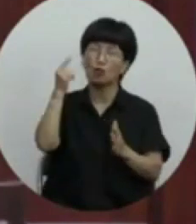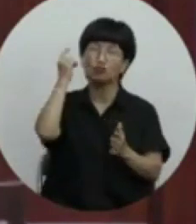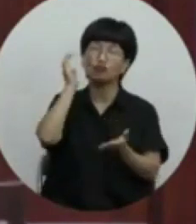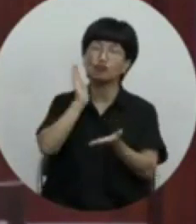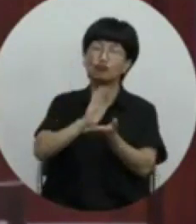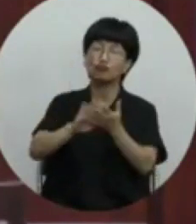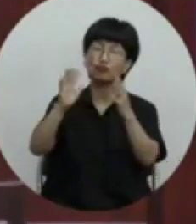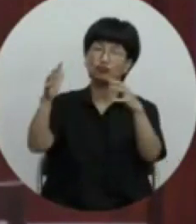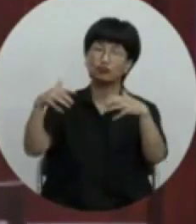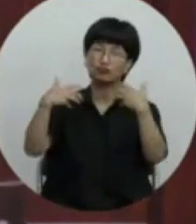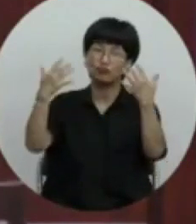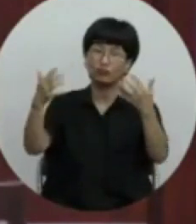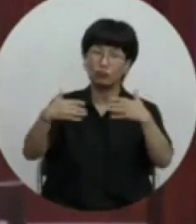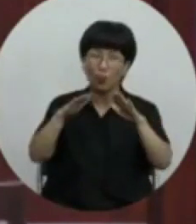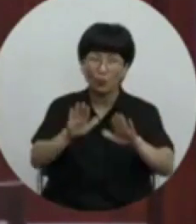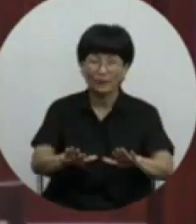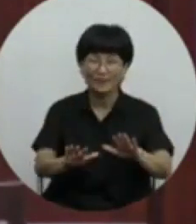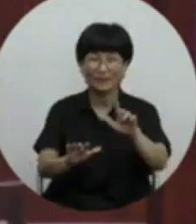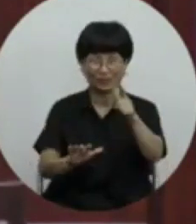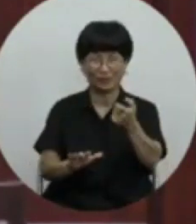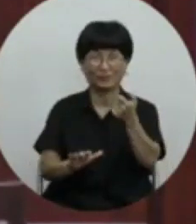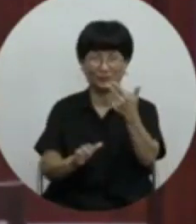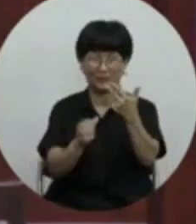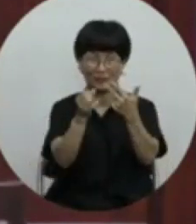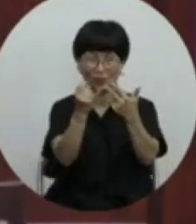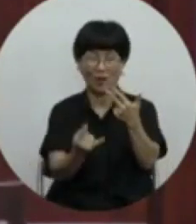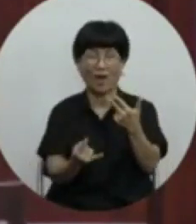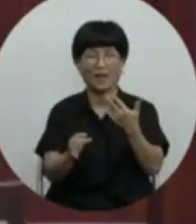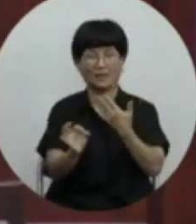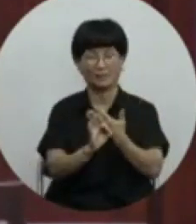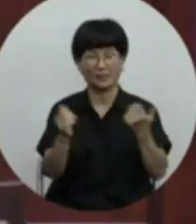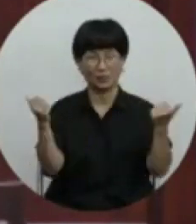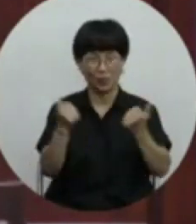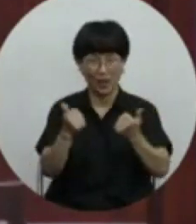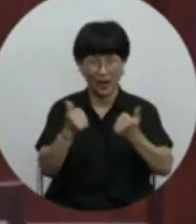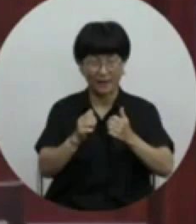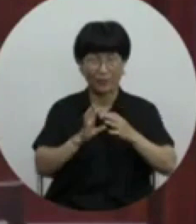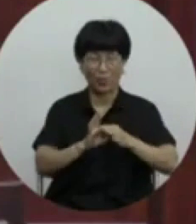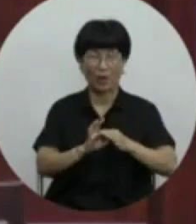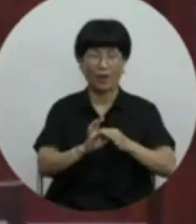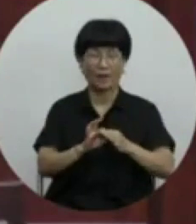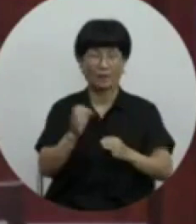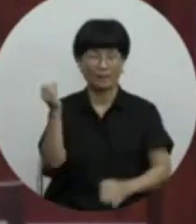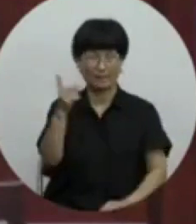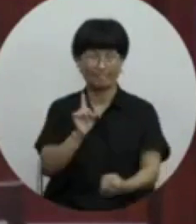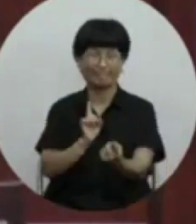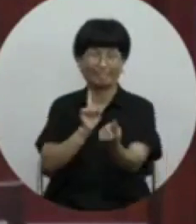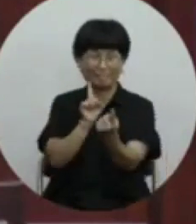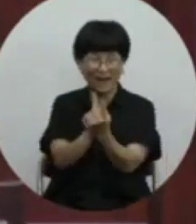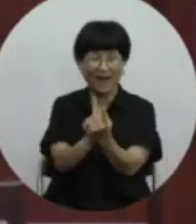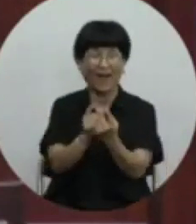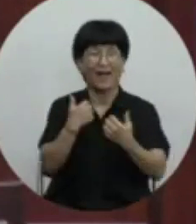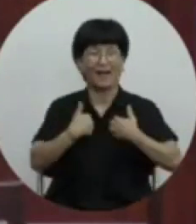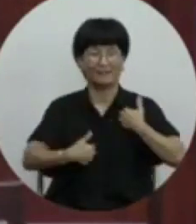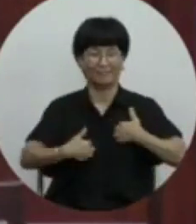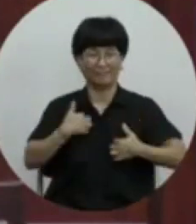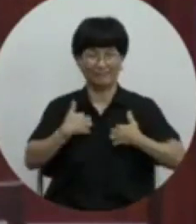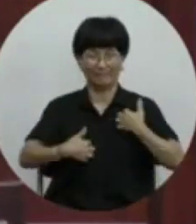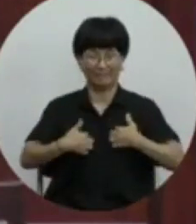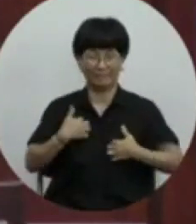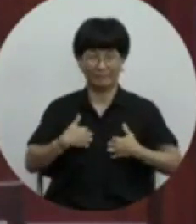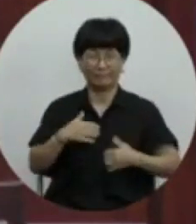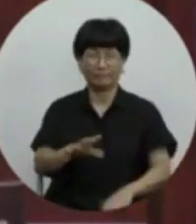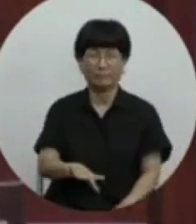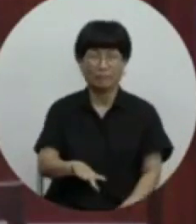오늘 제67회 여주시의회 임시회를 통해 다시 뵙게 되어 반갑습니다.